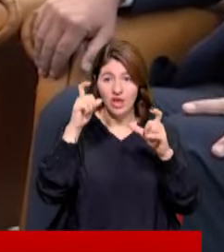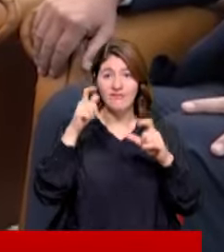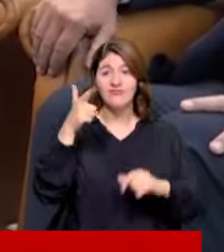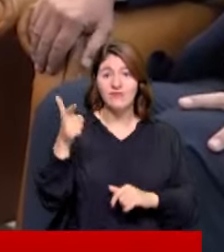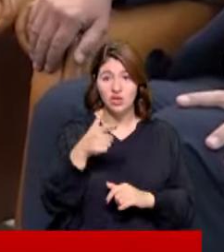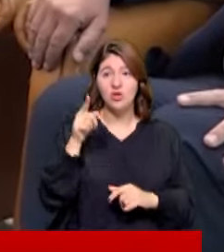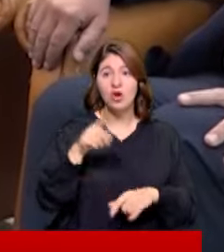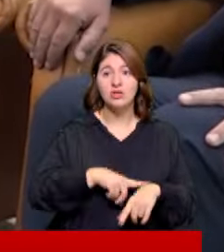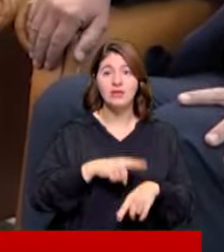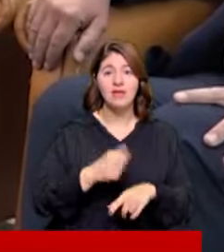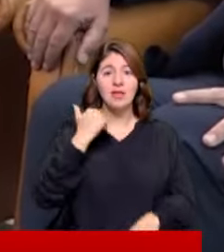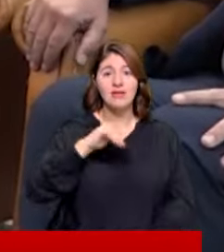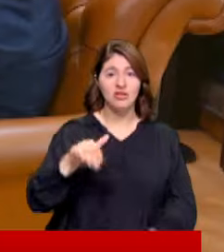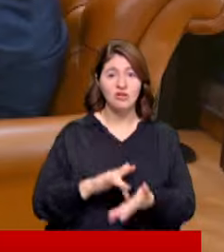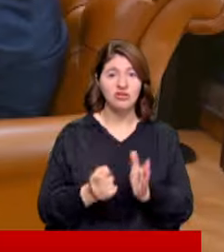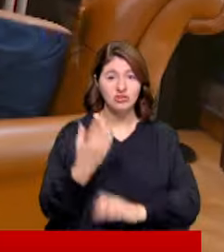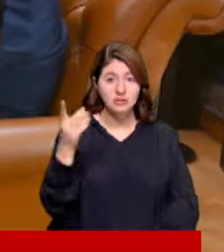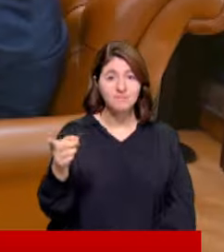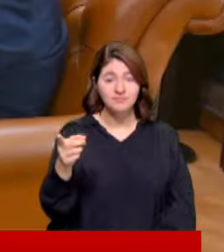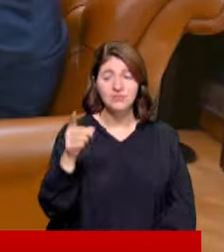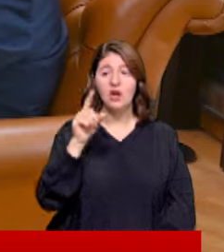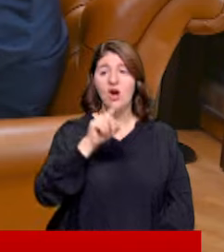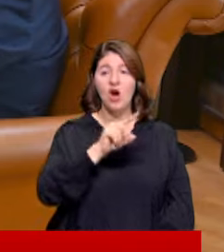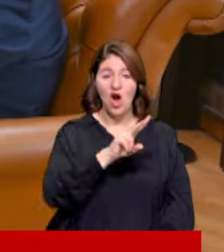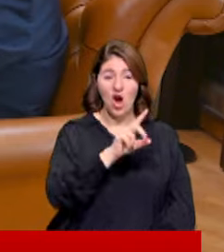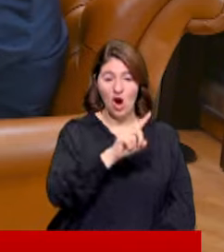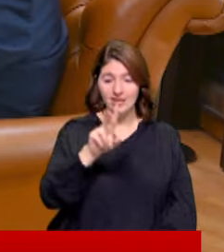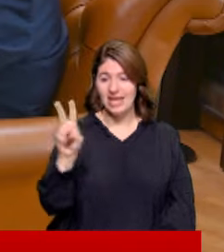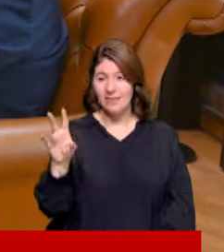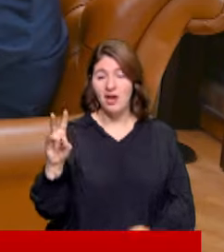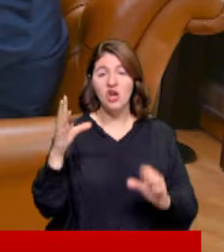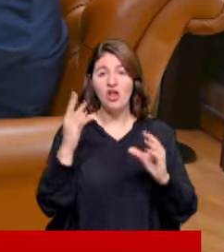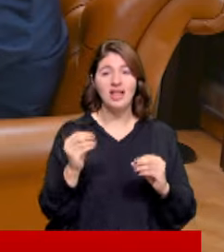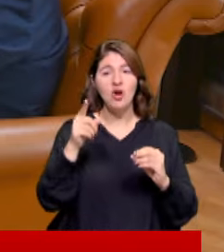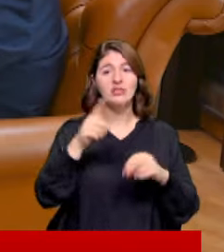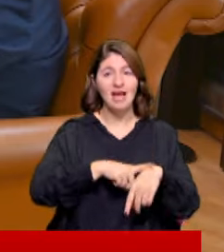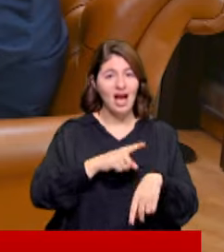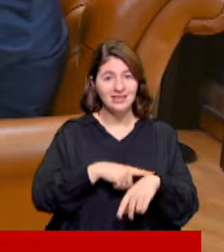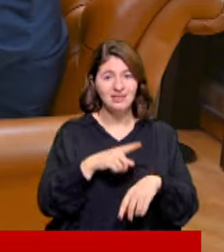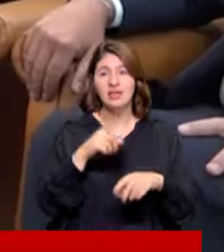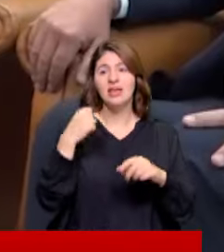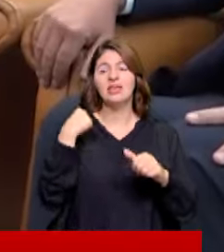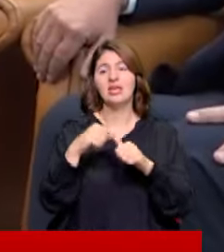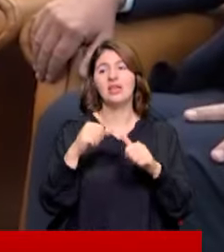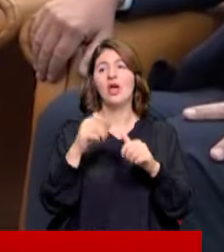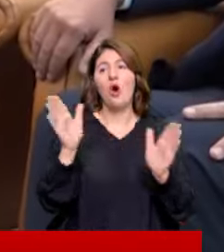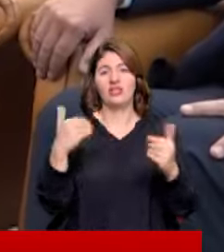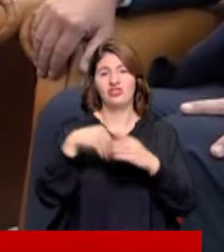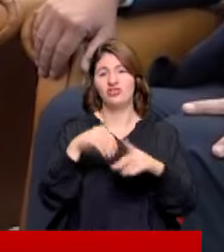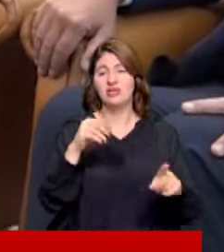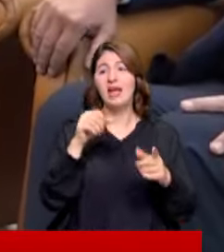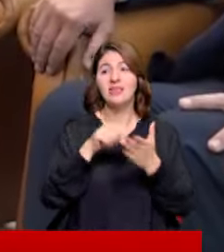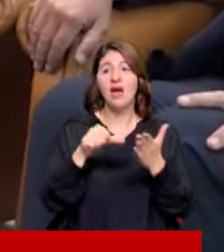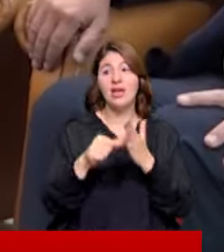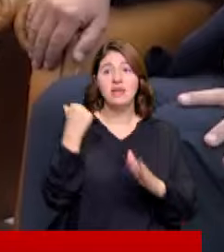videoda o saatin geri döndüğü ortaya çıktı. 17-25'e ayarlı saat yeniden MHP liderinin makam odasında. Saatin geri döndüğü